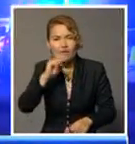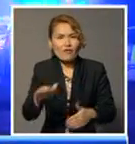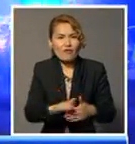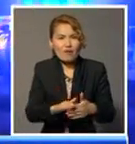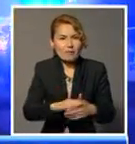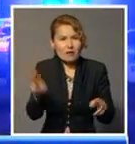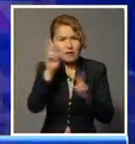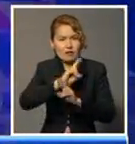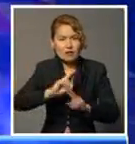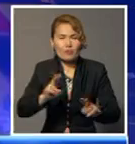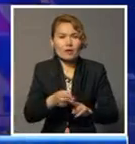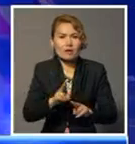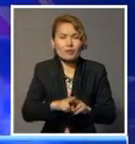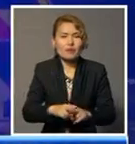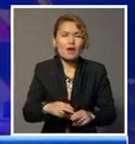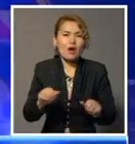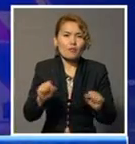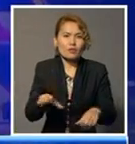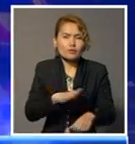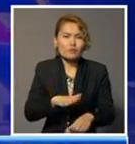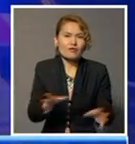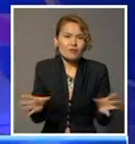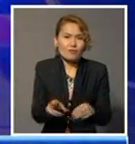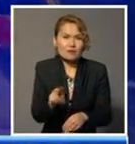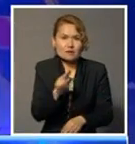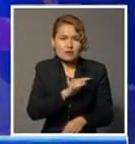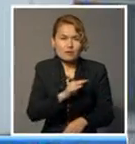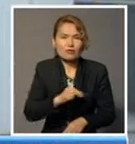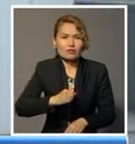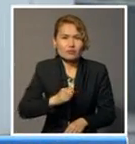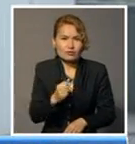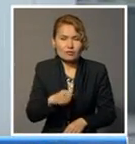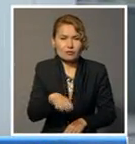полиция жангештінің жалғыз өзі немесе оның сыбайластарымен бірге әрекет еткенін анықтап жатыр.